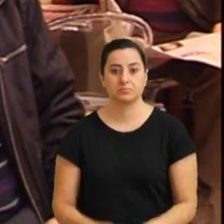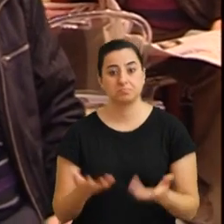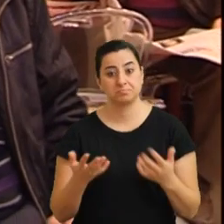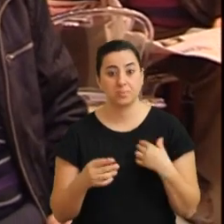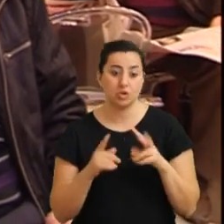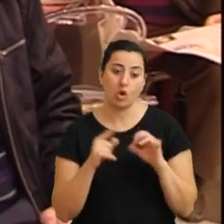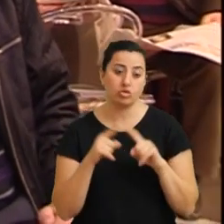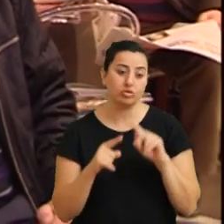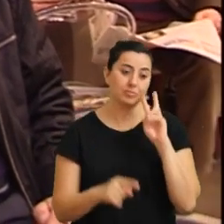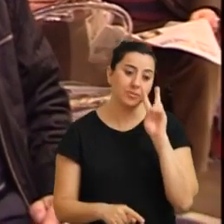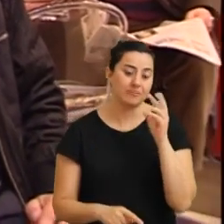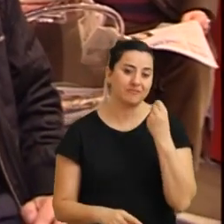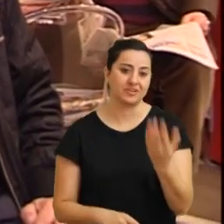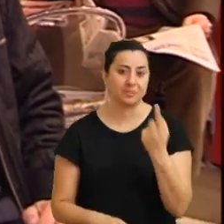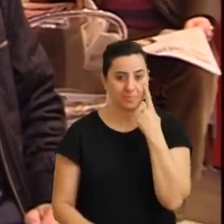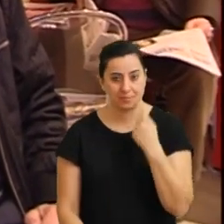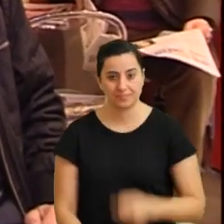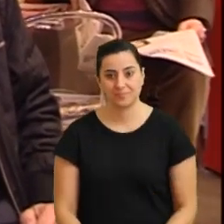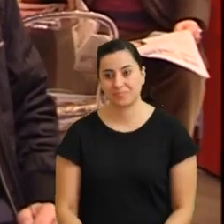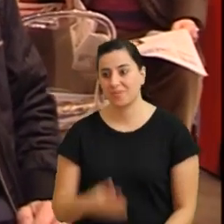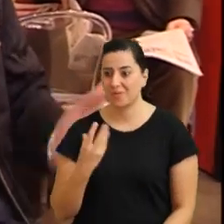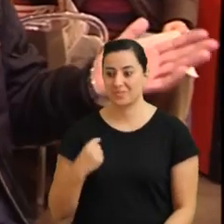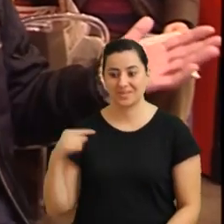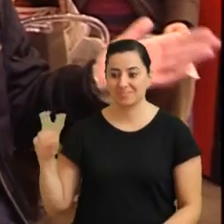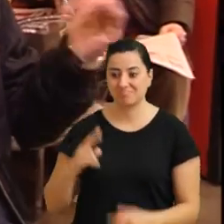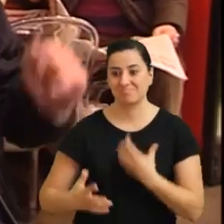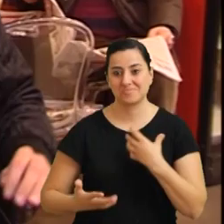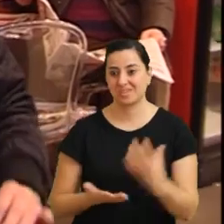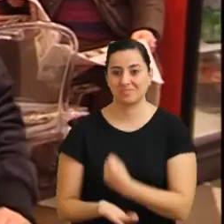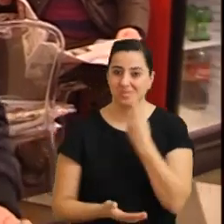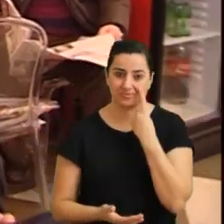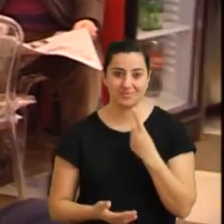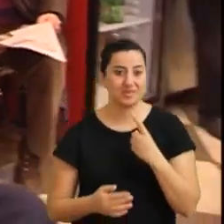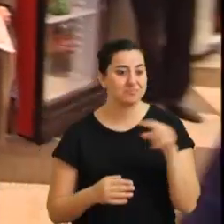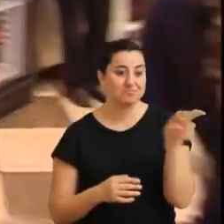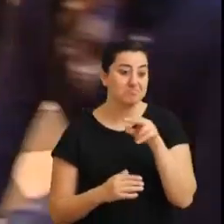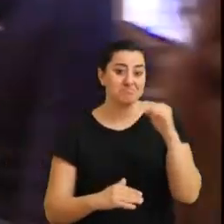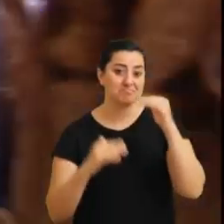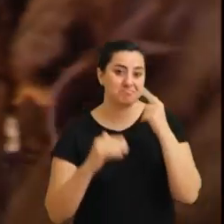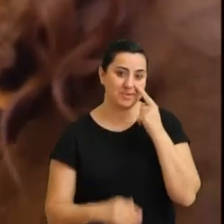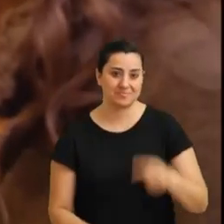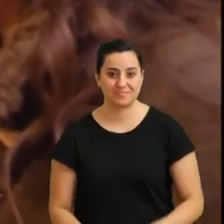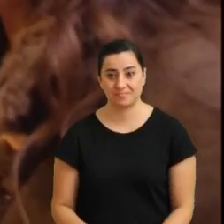göre not vereceğiz sizlere. Bakalım hangimiz kazanacağız. Puanı fazla alacak.